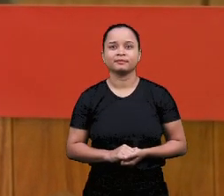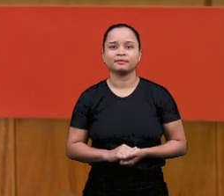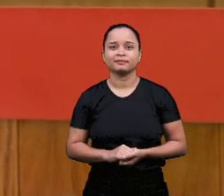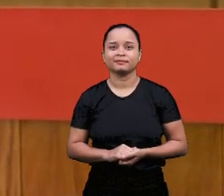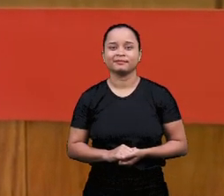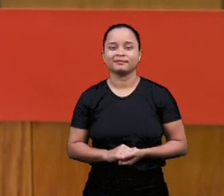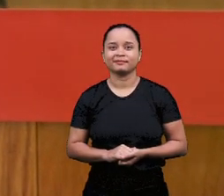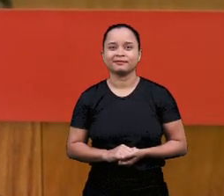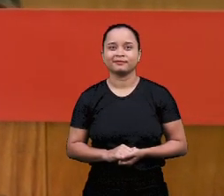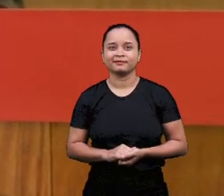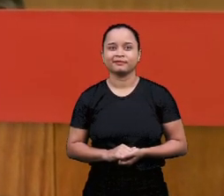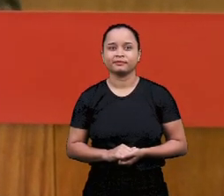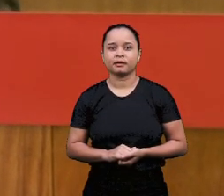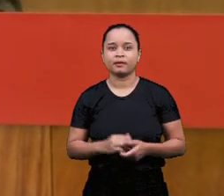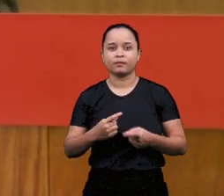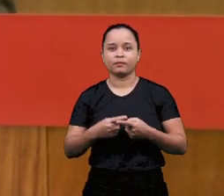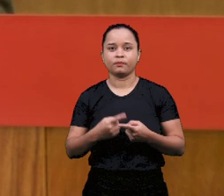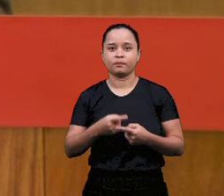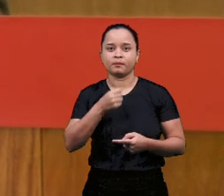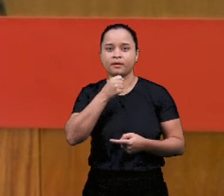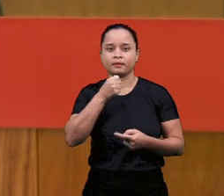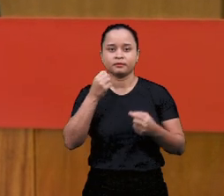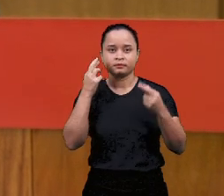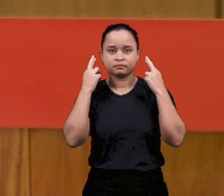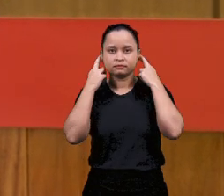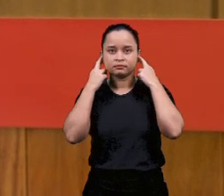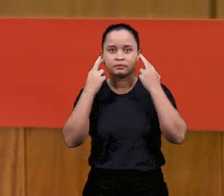à un problème de microphone.